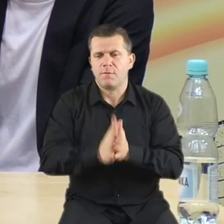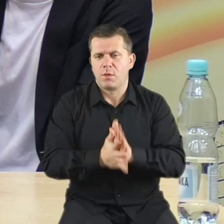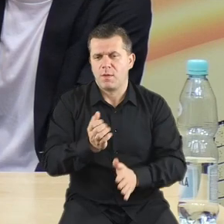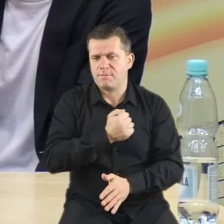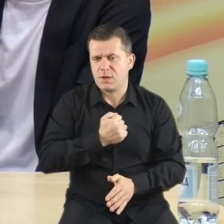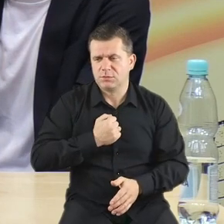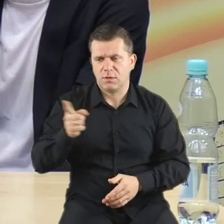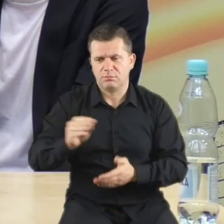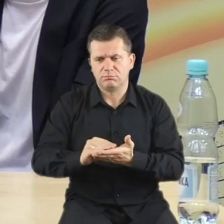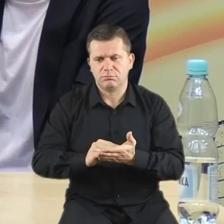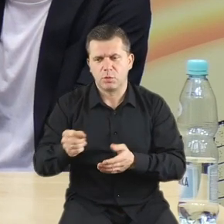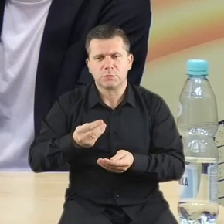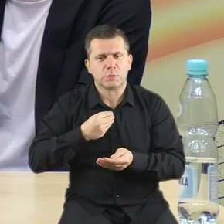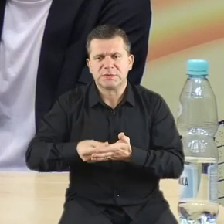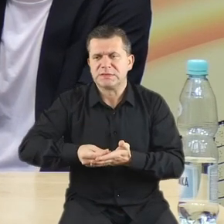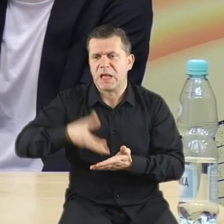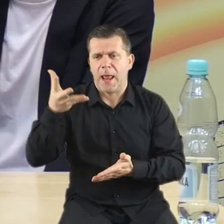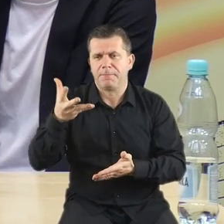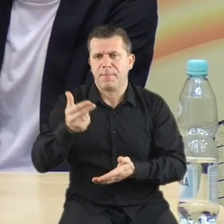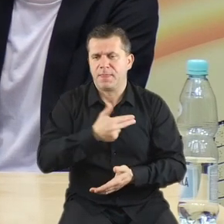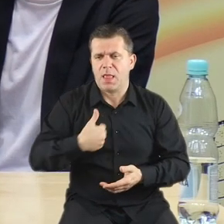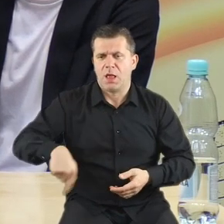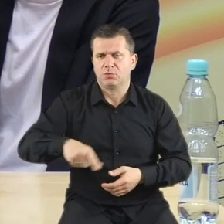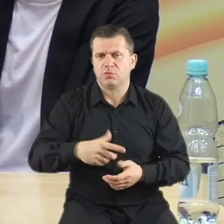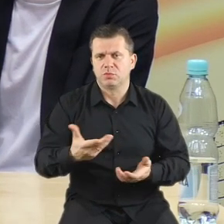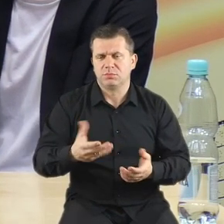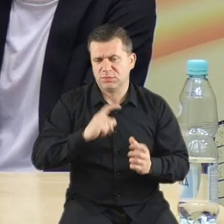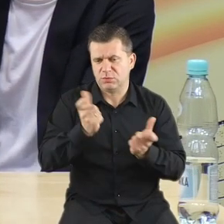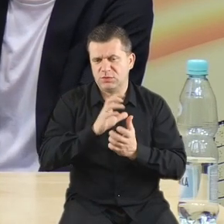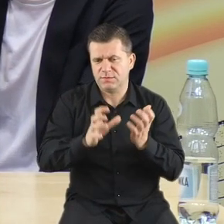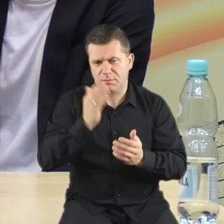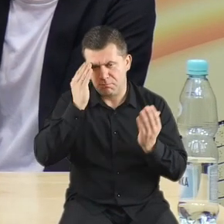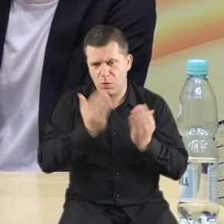To wydaje mi się, to jest nasz skarb. No nie tylko nasz, bo cały świat się nie poznał. Ale tak,